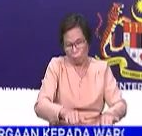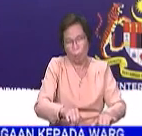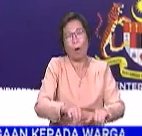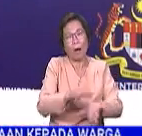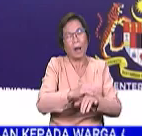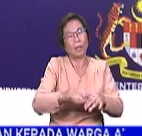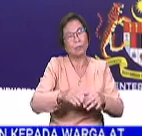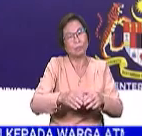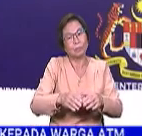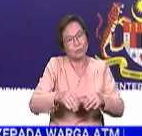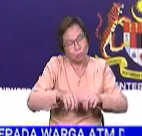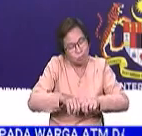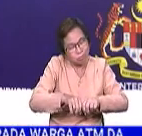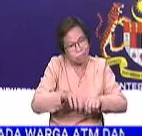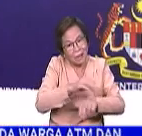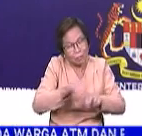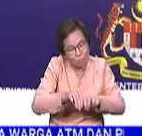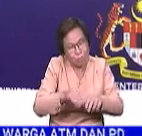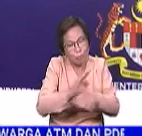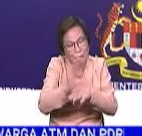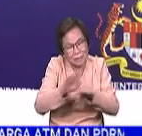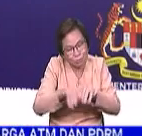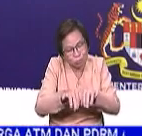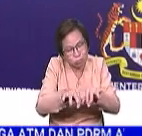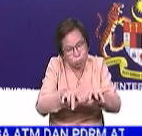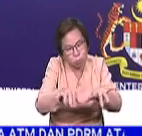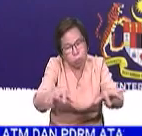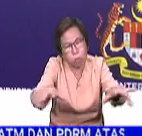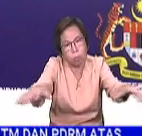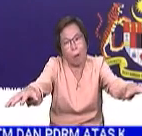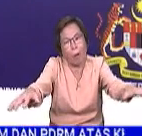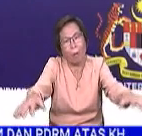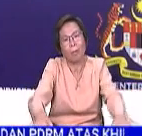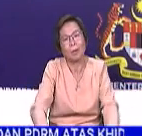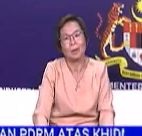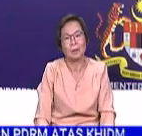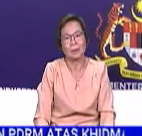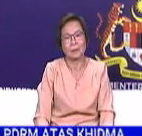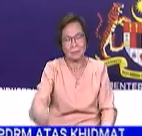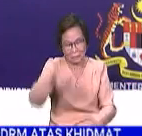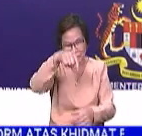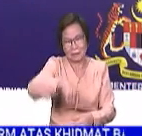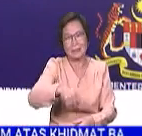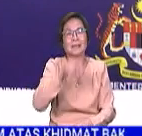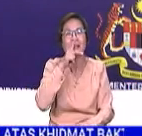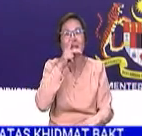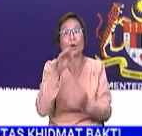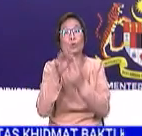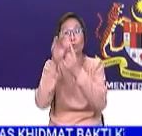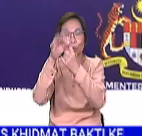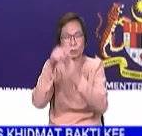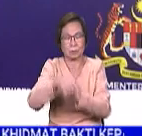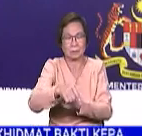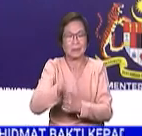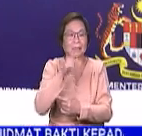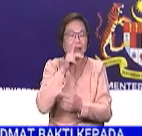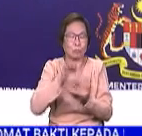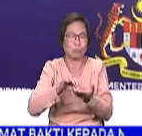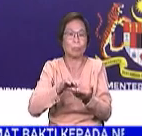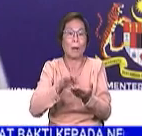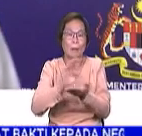mengembangkan lagi Eh tapi nih pelaburan Mereka dididik ada khususnya